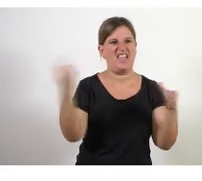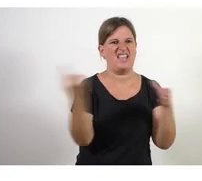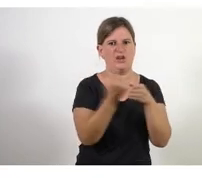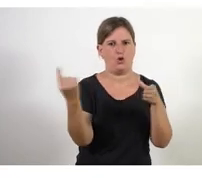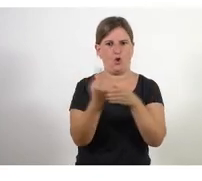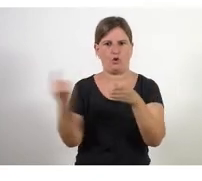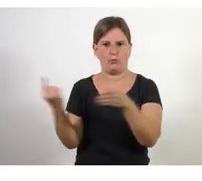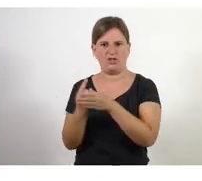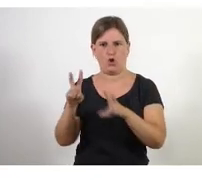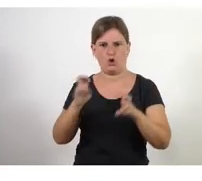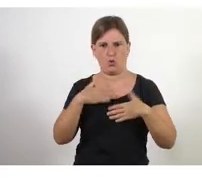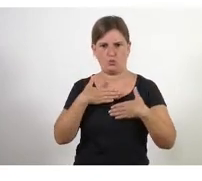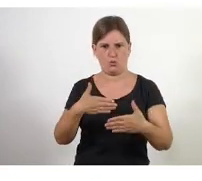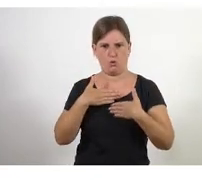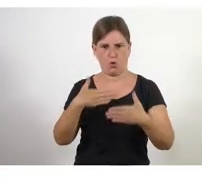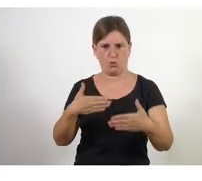en